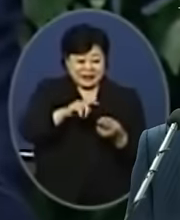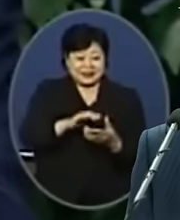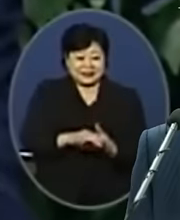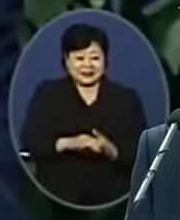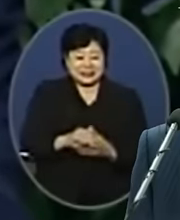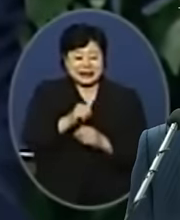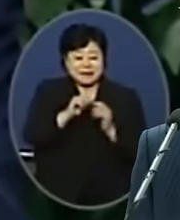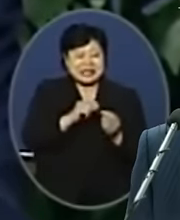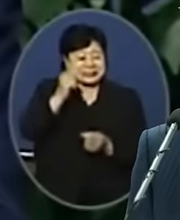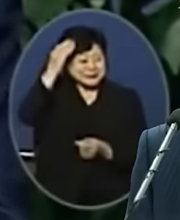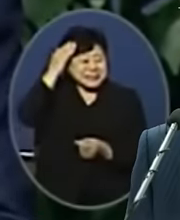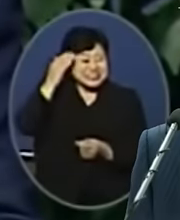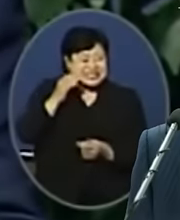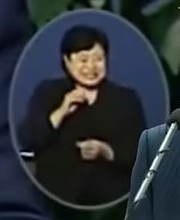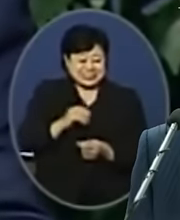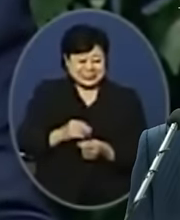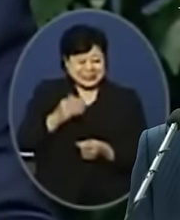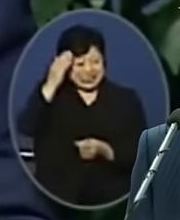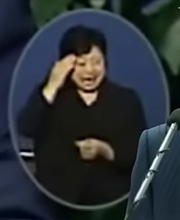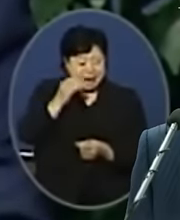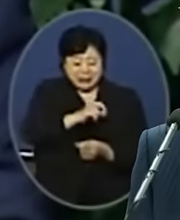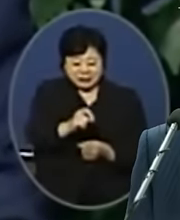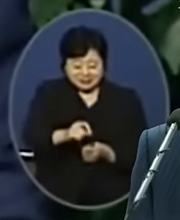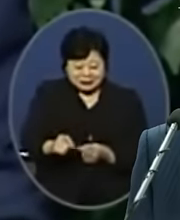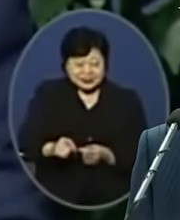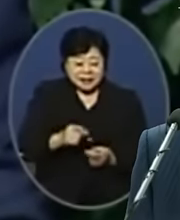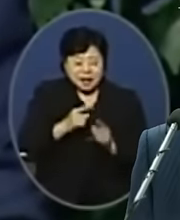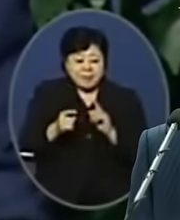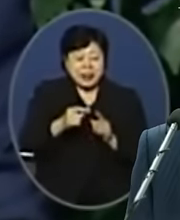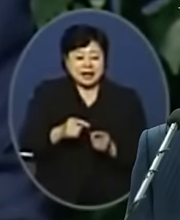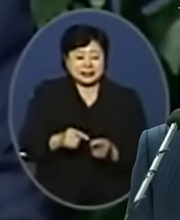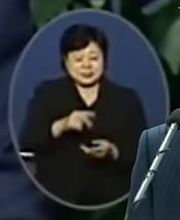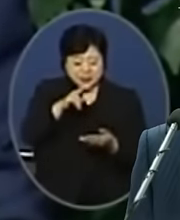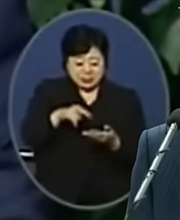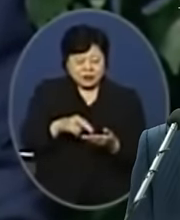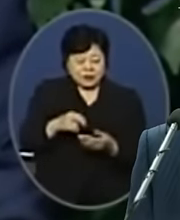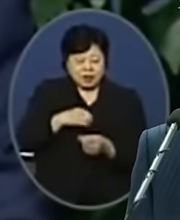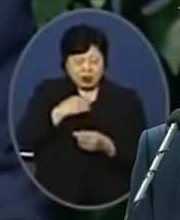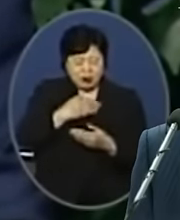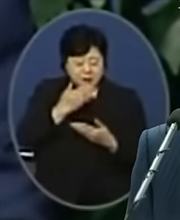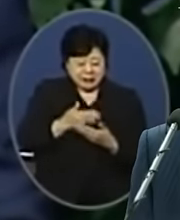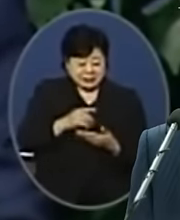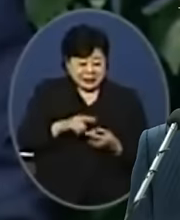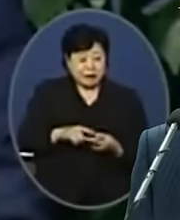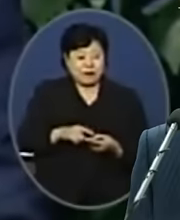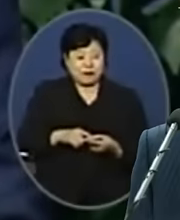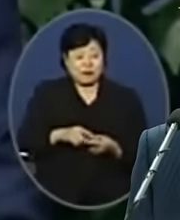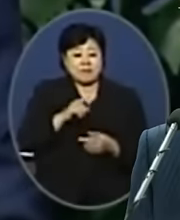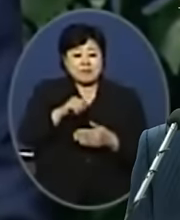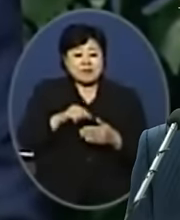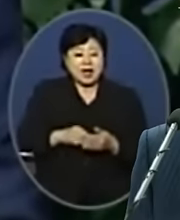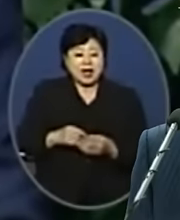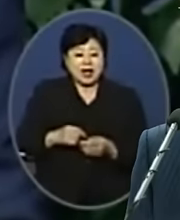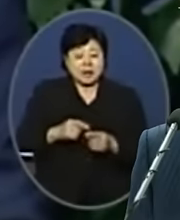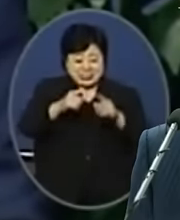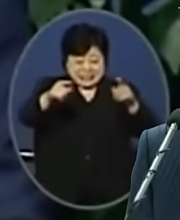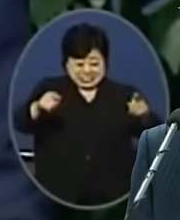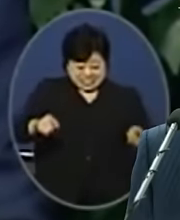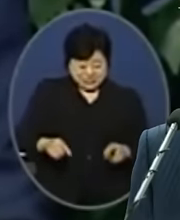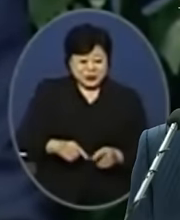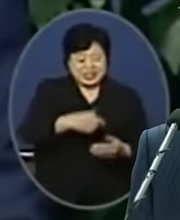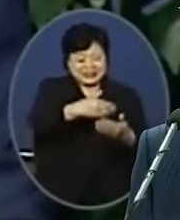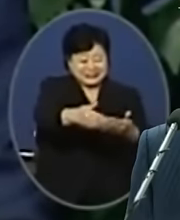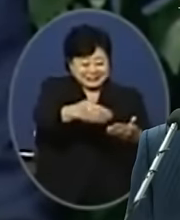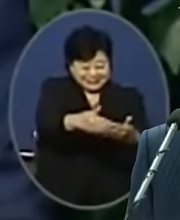잉크입니다. 잉크. 잉크는 말씀을 읽고 난 다음에 영감을 받는 대로 가지고서 마음의 도화지에다 그려.